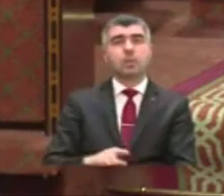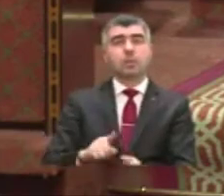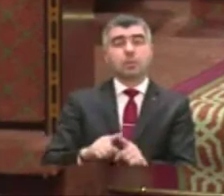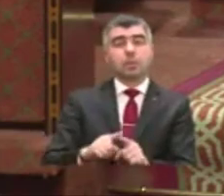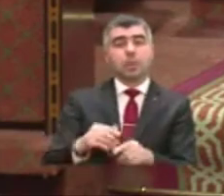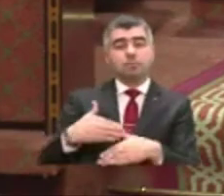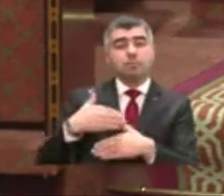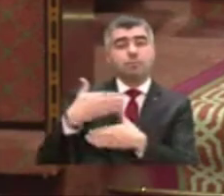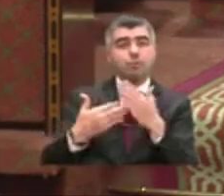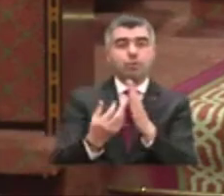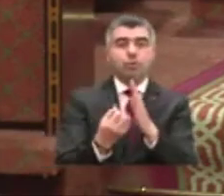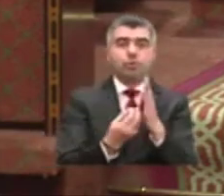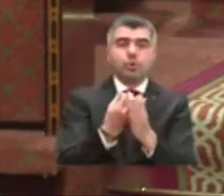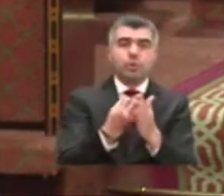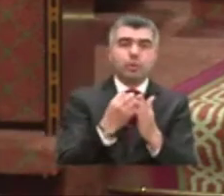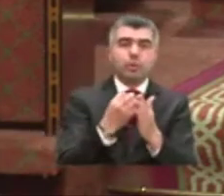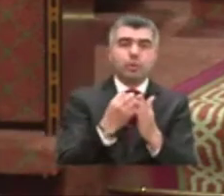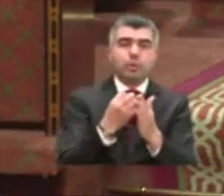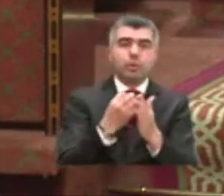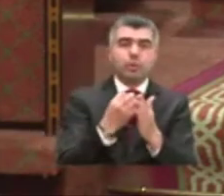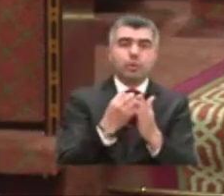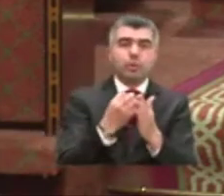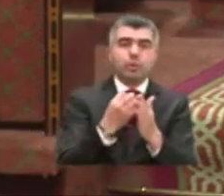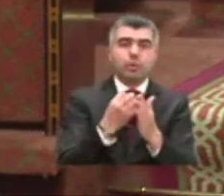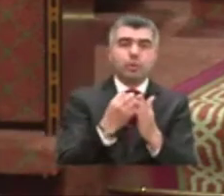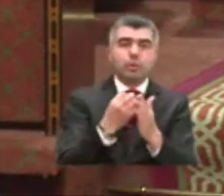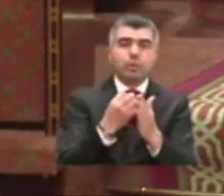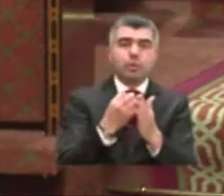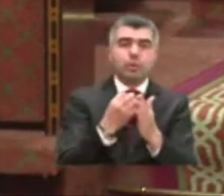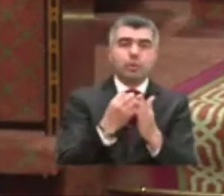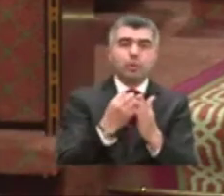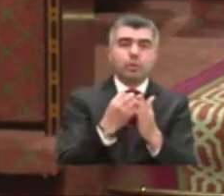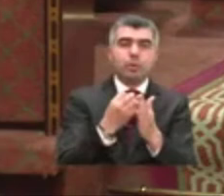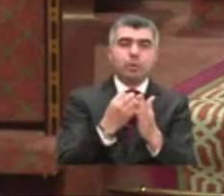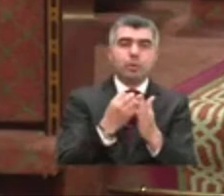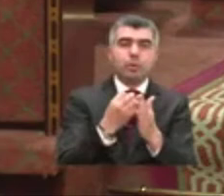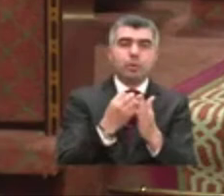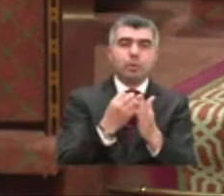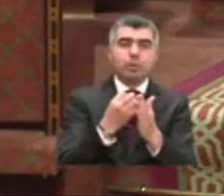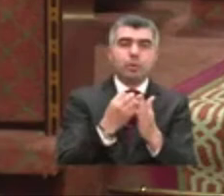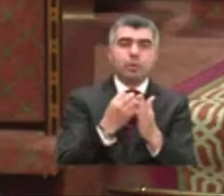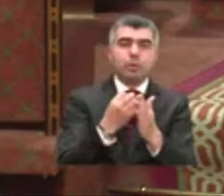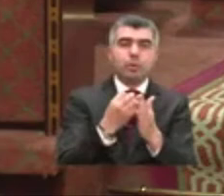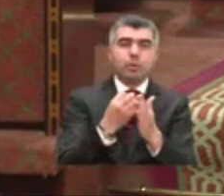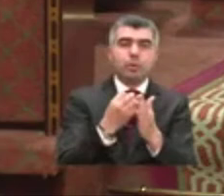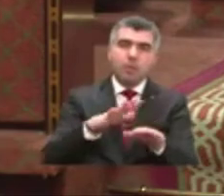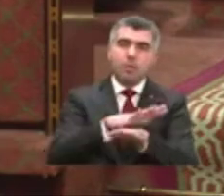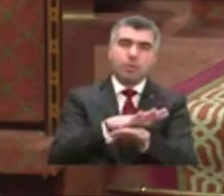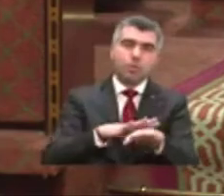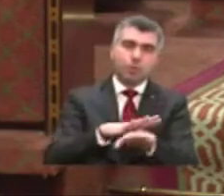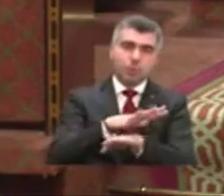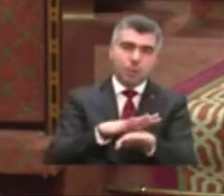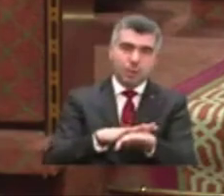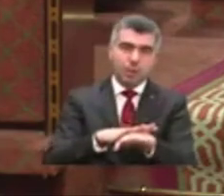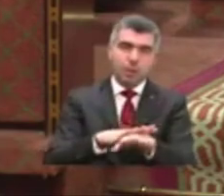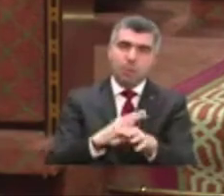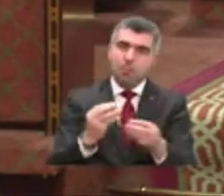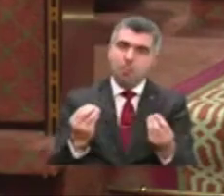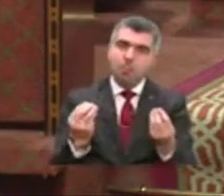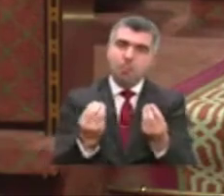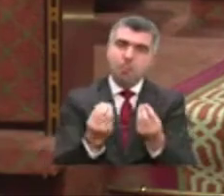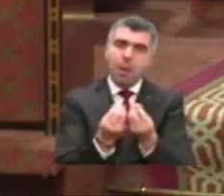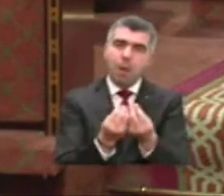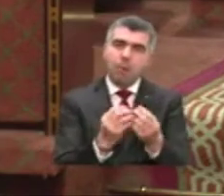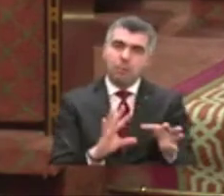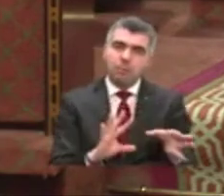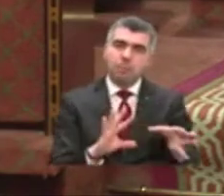أن غيكون عندها أكبر مردودية على الصعيد الاقتصادي والاجتماعي بالنسبة للجهات، وغتنخرط في إطار هذه